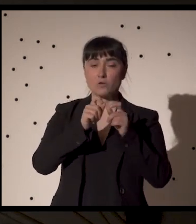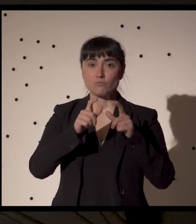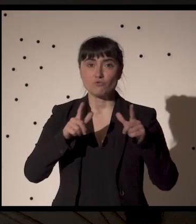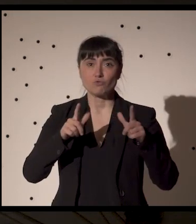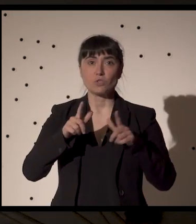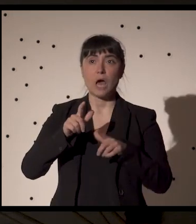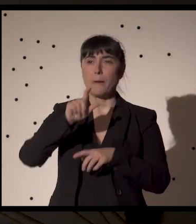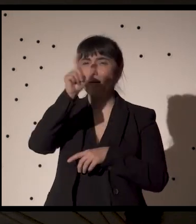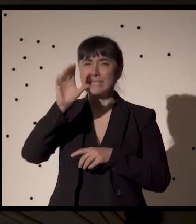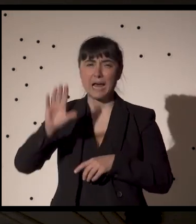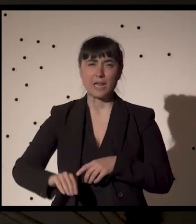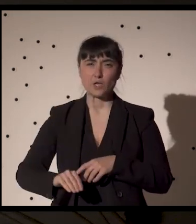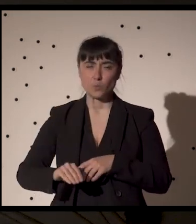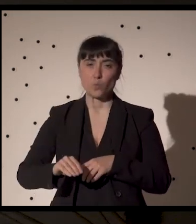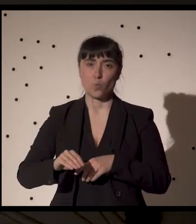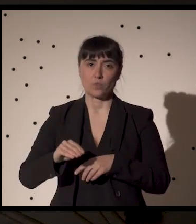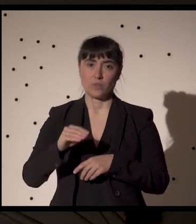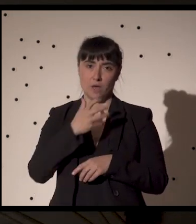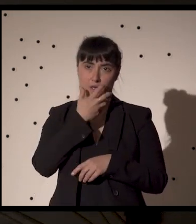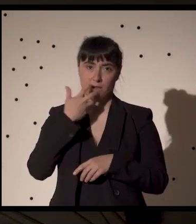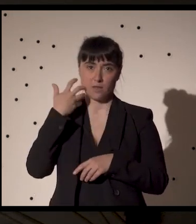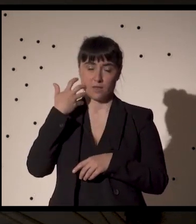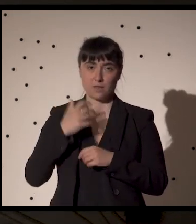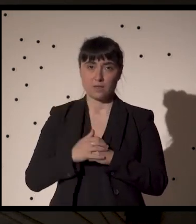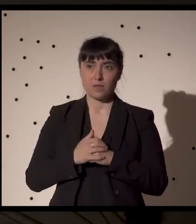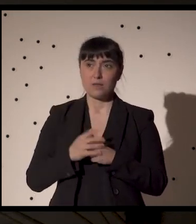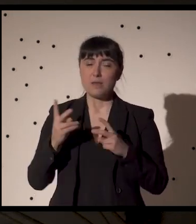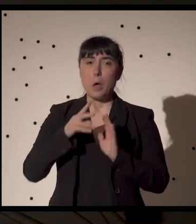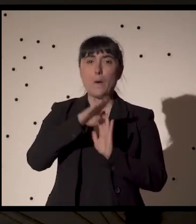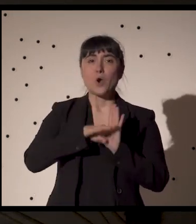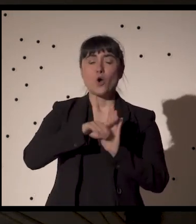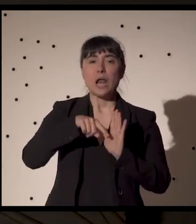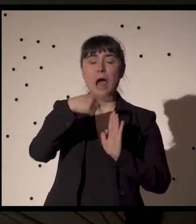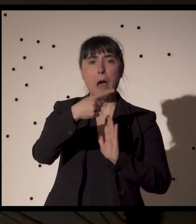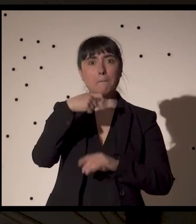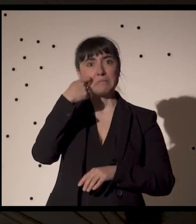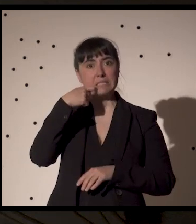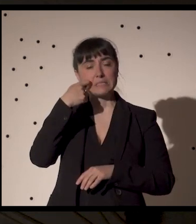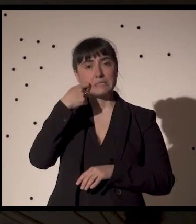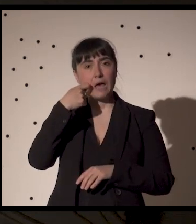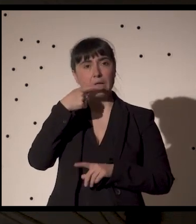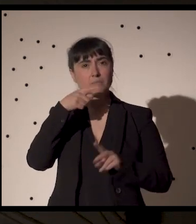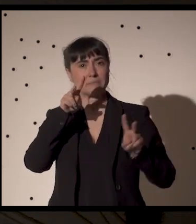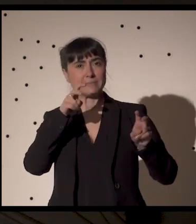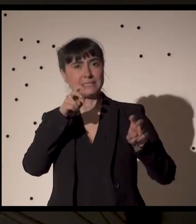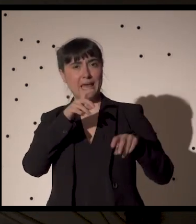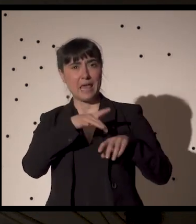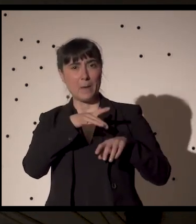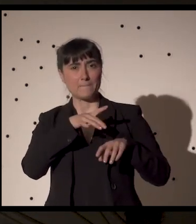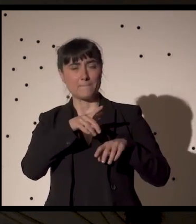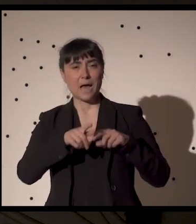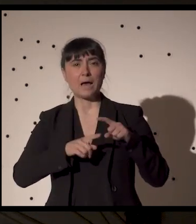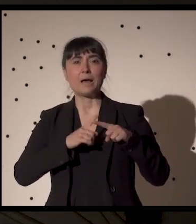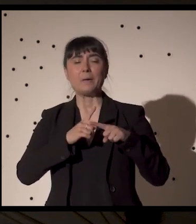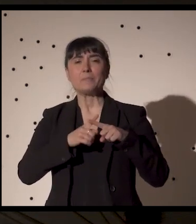trovo il ricco cartellone molto interessante per le tematiche Ma mi voglio soffermare su un punto che mi ha